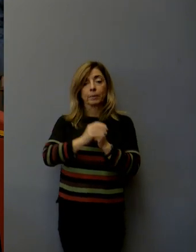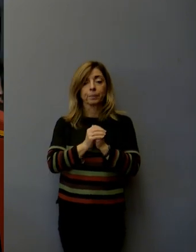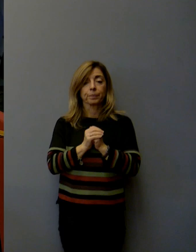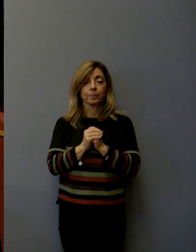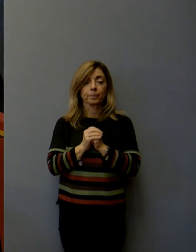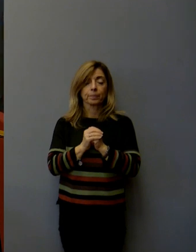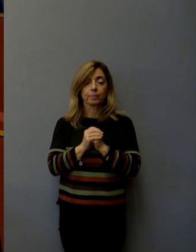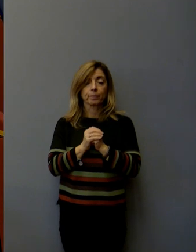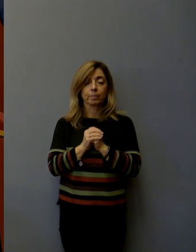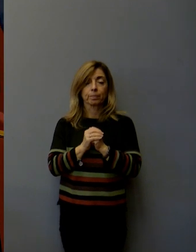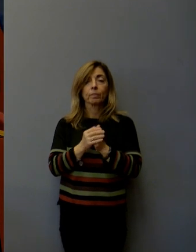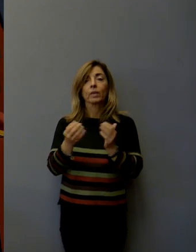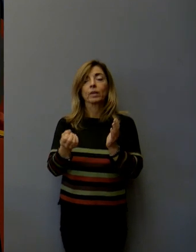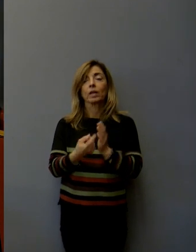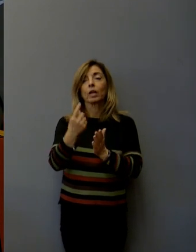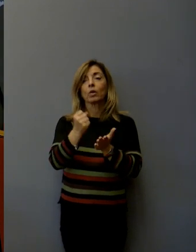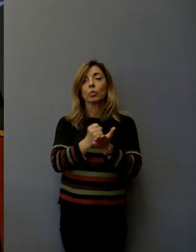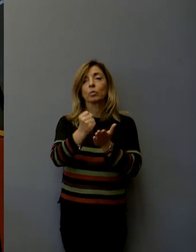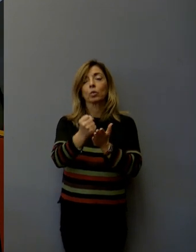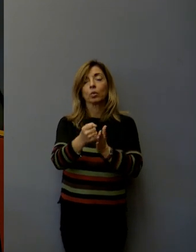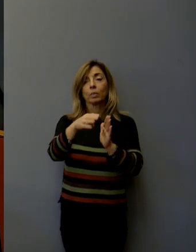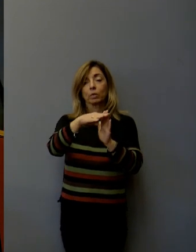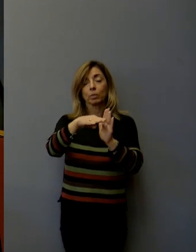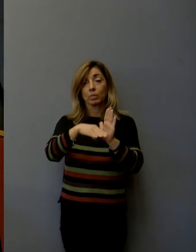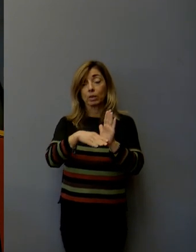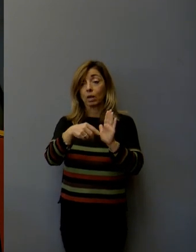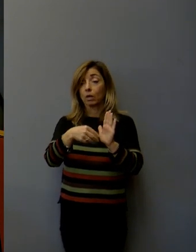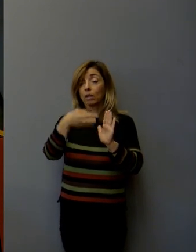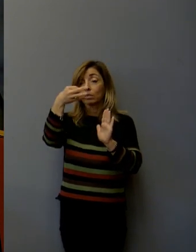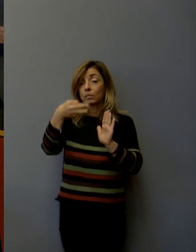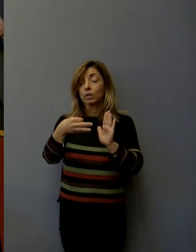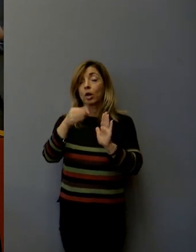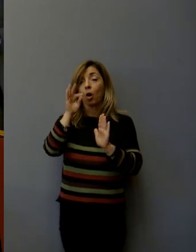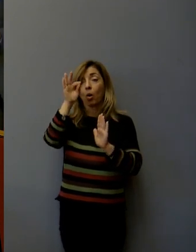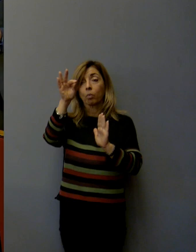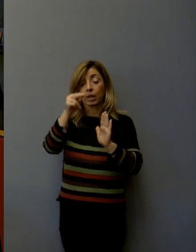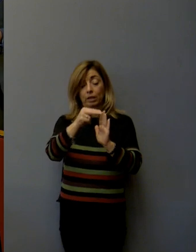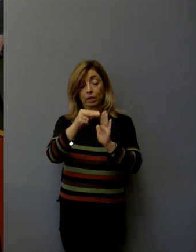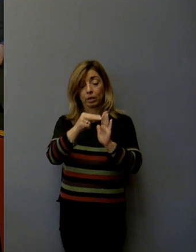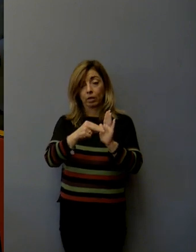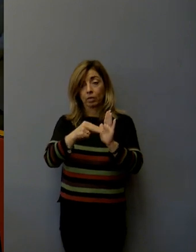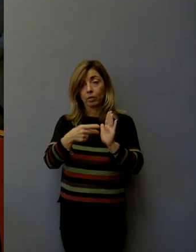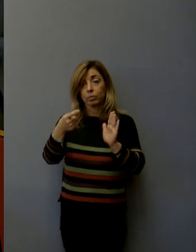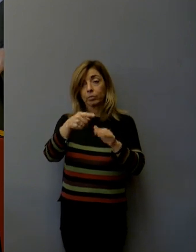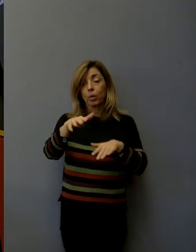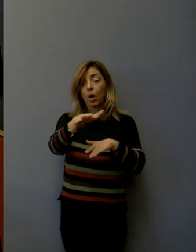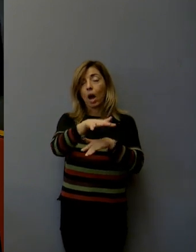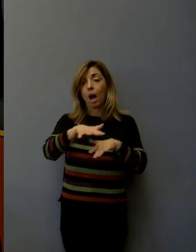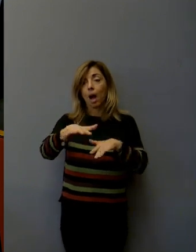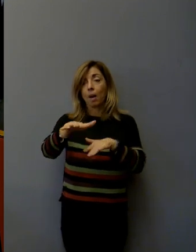documento programmatico dove definire degli obiettivi e degli ambiti di intervento a scuola